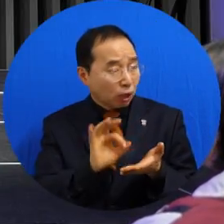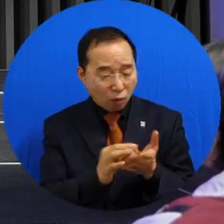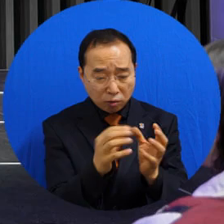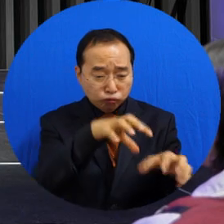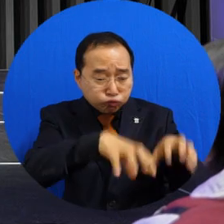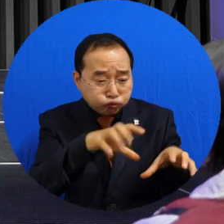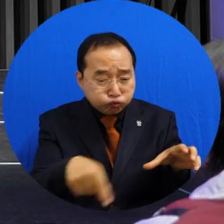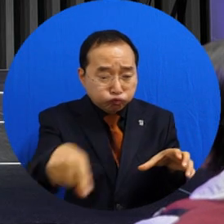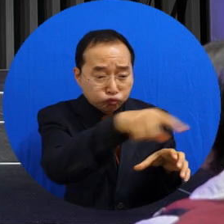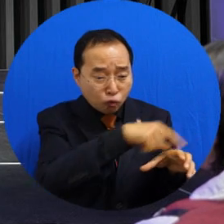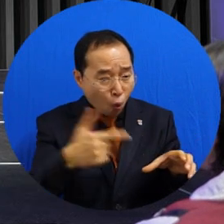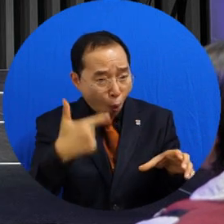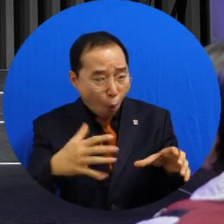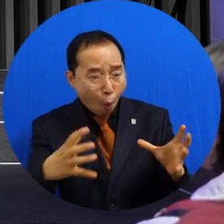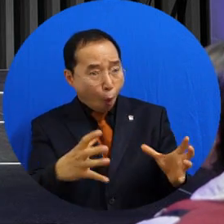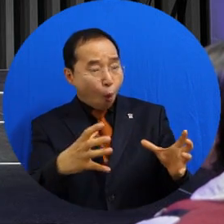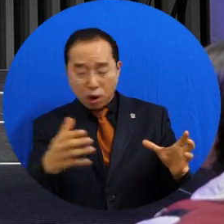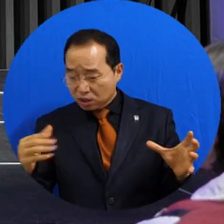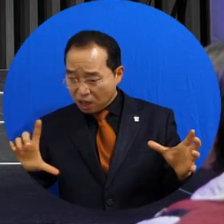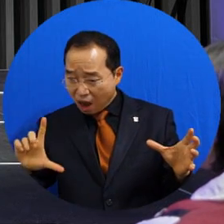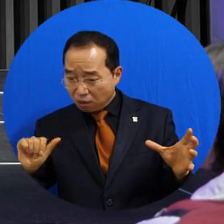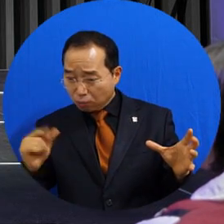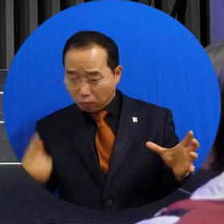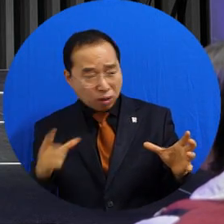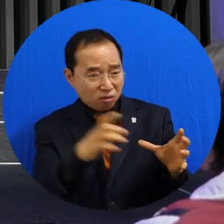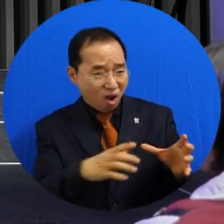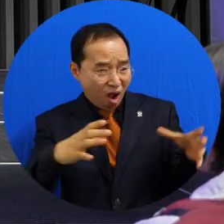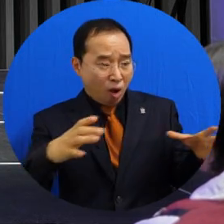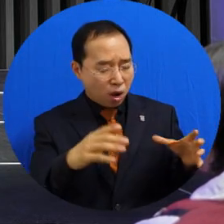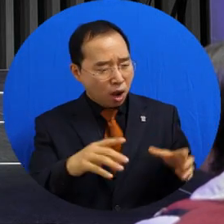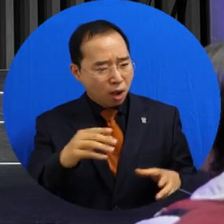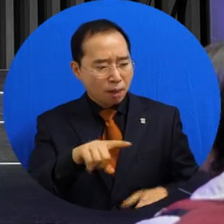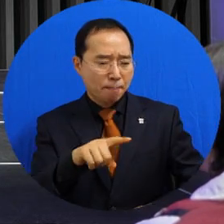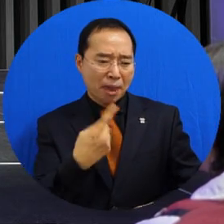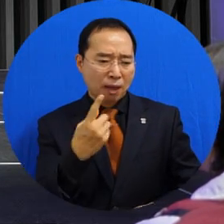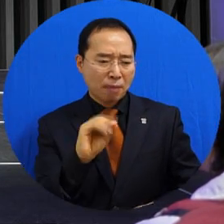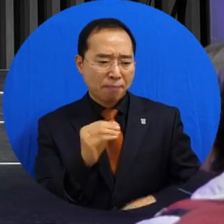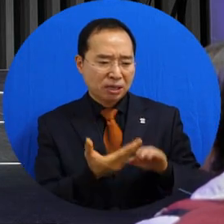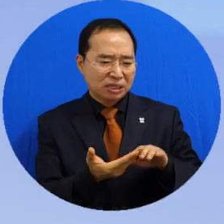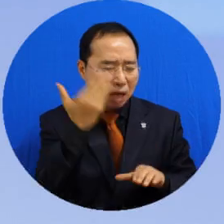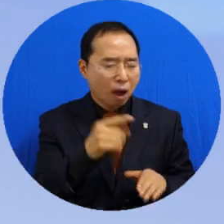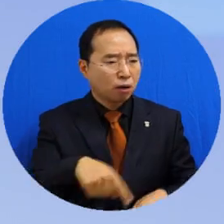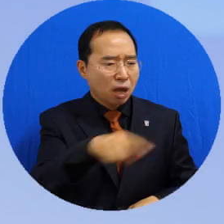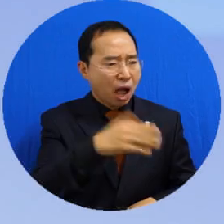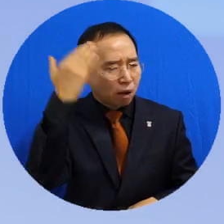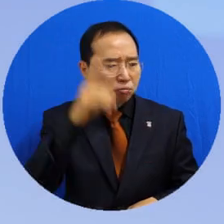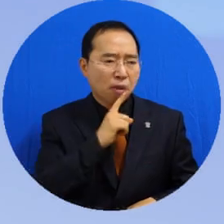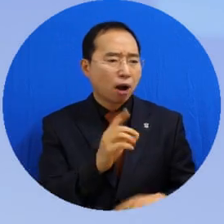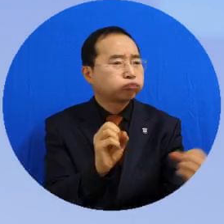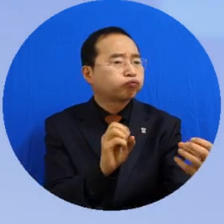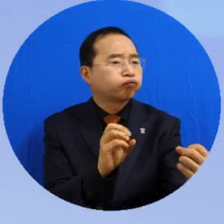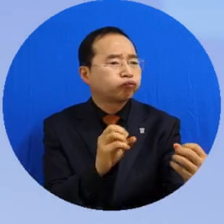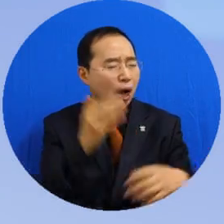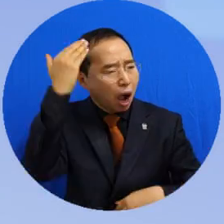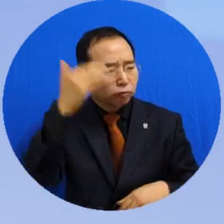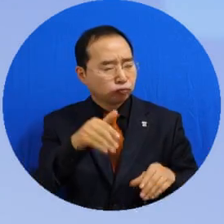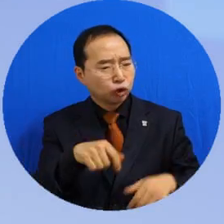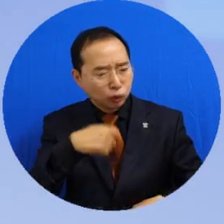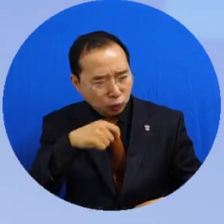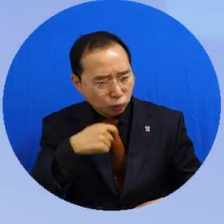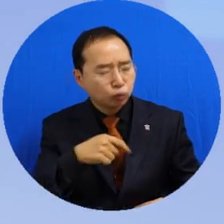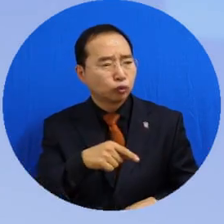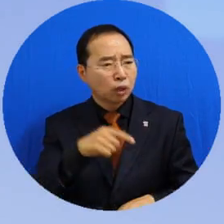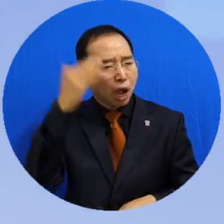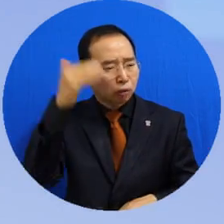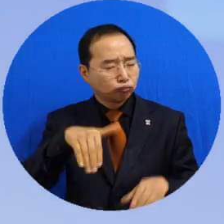사용되는 자치주, 거기서 100만 명 이상의 한인이 모여서 한국말을 하고 한국 음식을